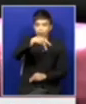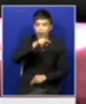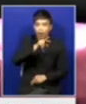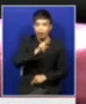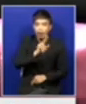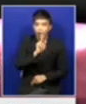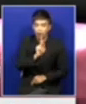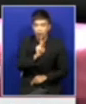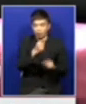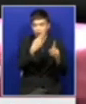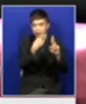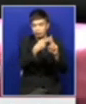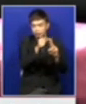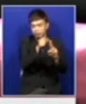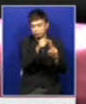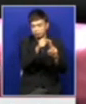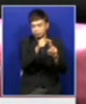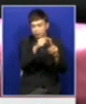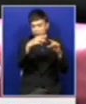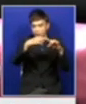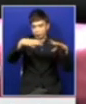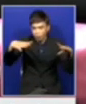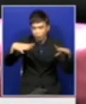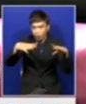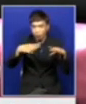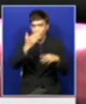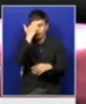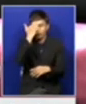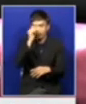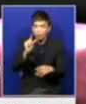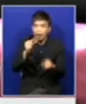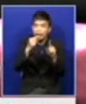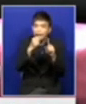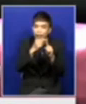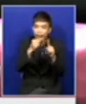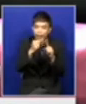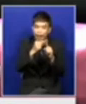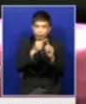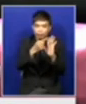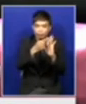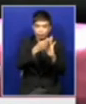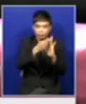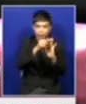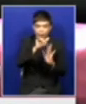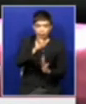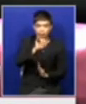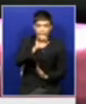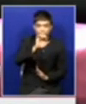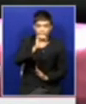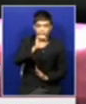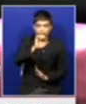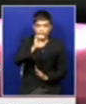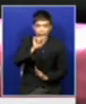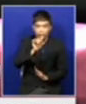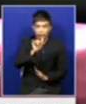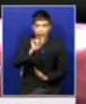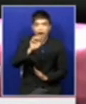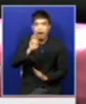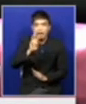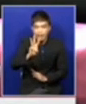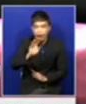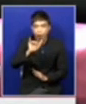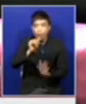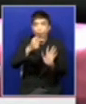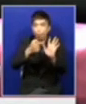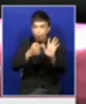ว่ามีความผิดพลาดจากการที่ใช้คำว่าเยียวยาซึ่งที่ฉันเห็นว่าควรที่ใช้ค